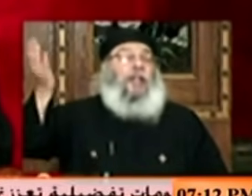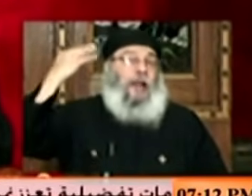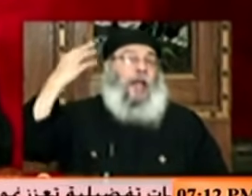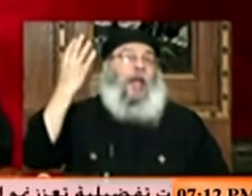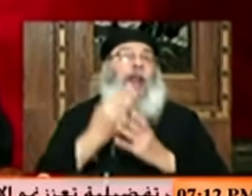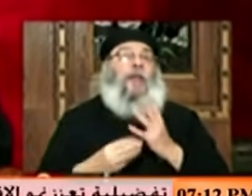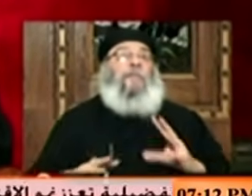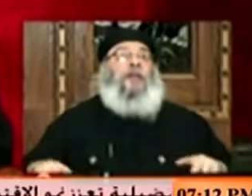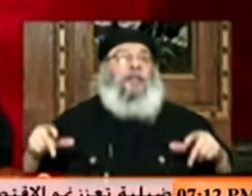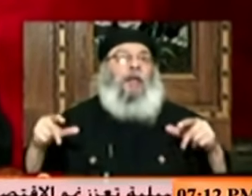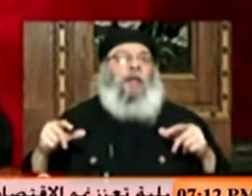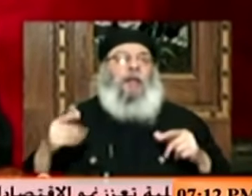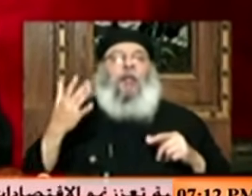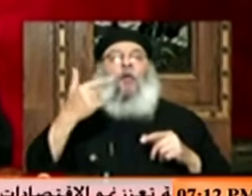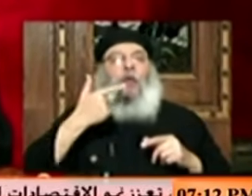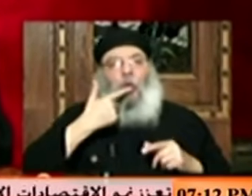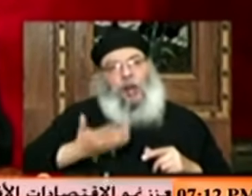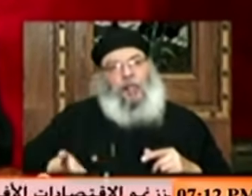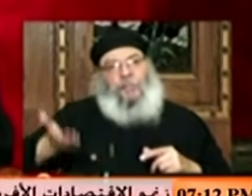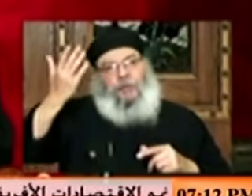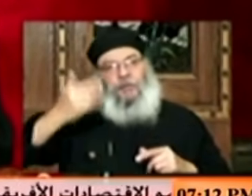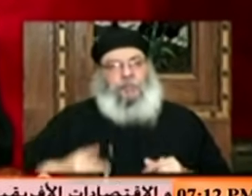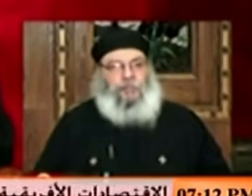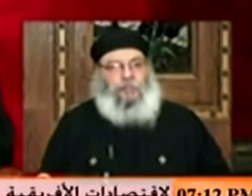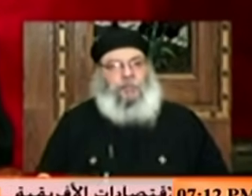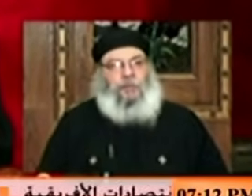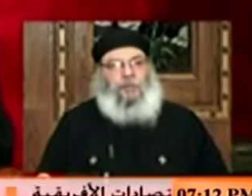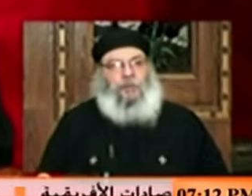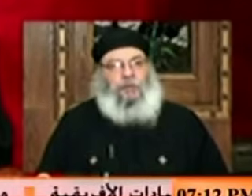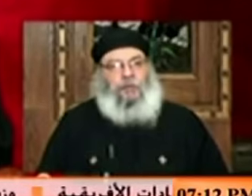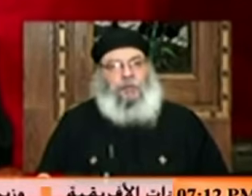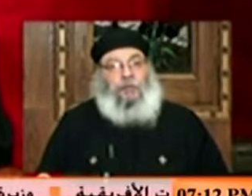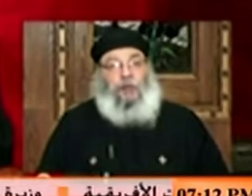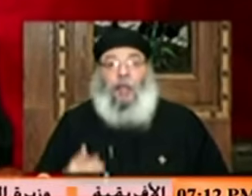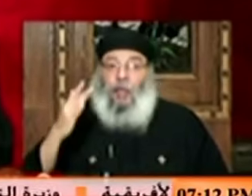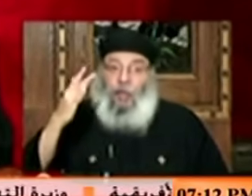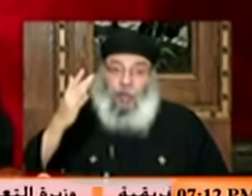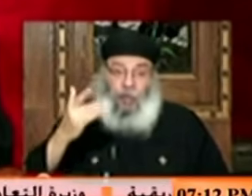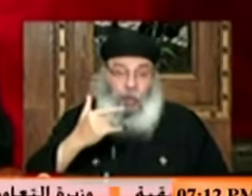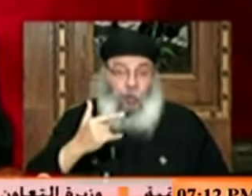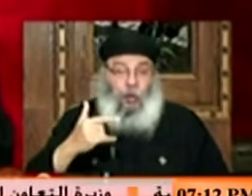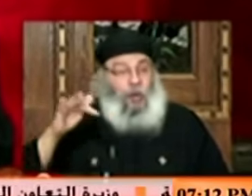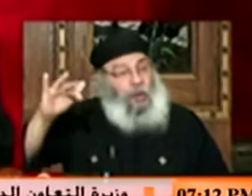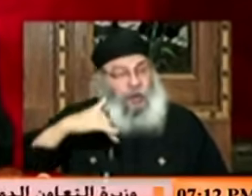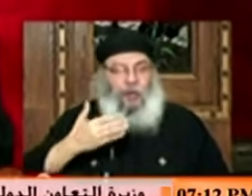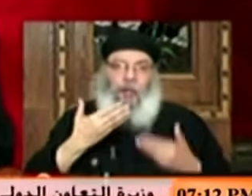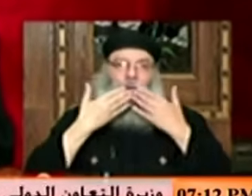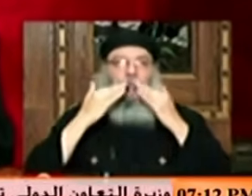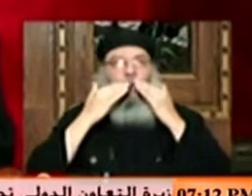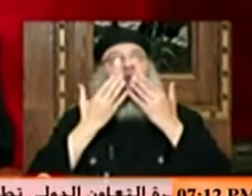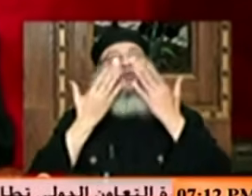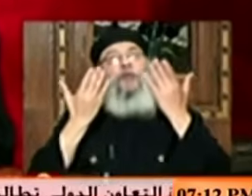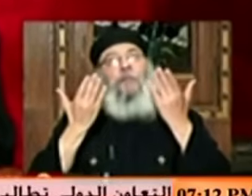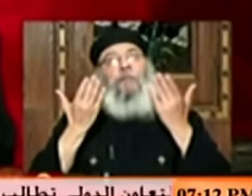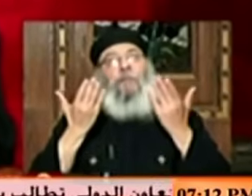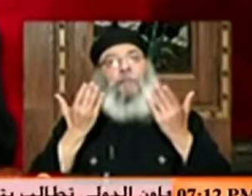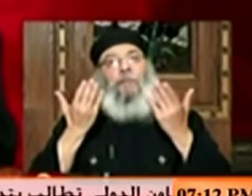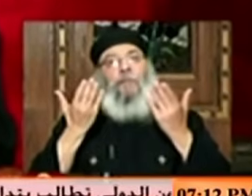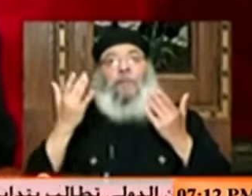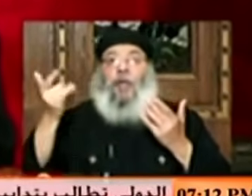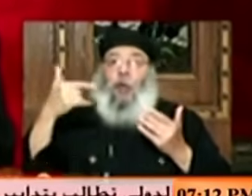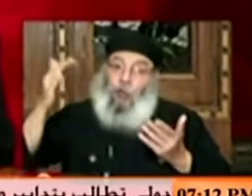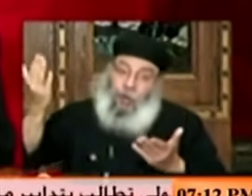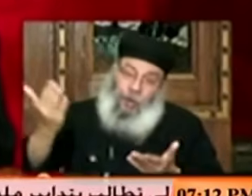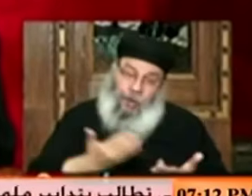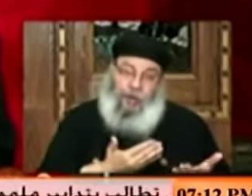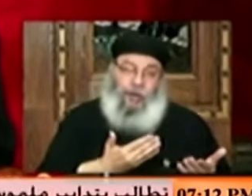الضال واخوه الكبير طب اخويا رجع الحمد لله اشكرك يا رب اخويا